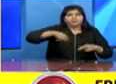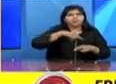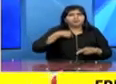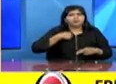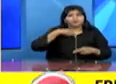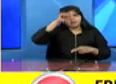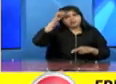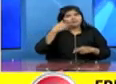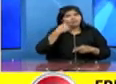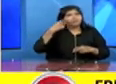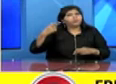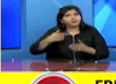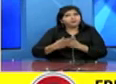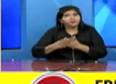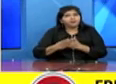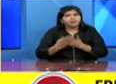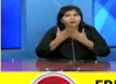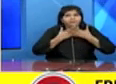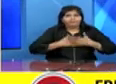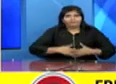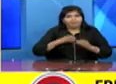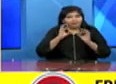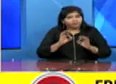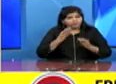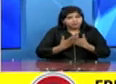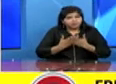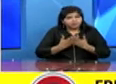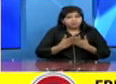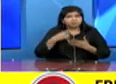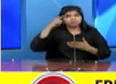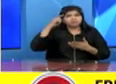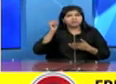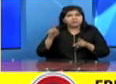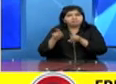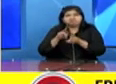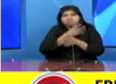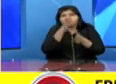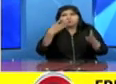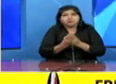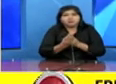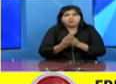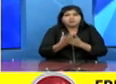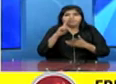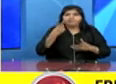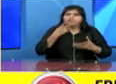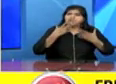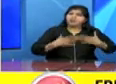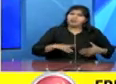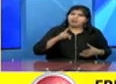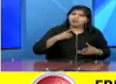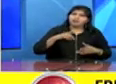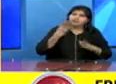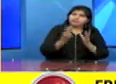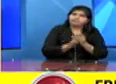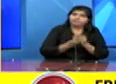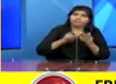है, आरोग्यम परम भाग्यम, स्वास्थ्यम सर्वार्थ साधनम।